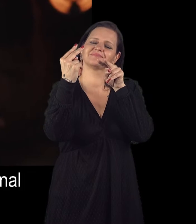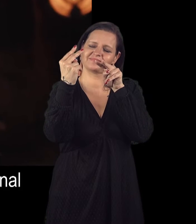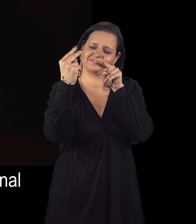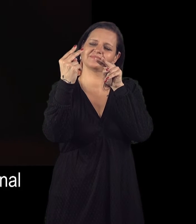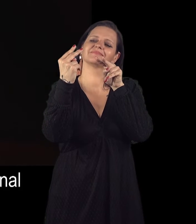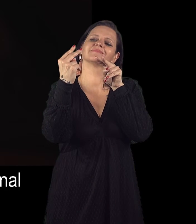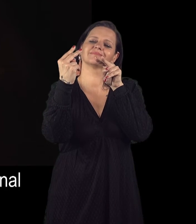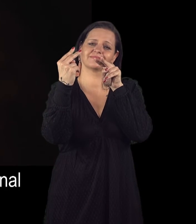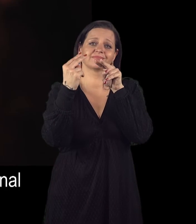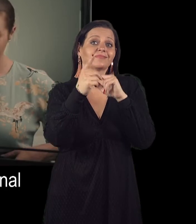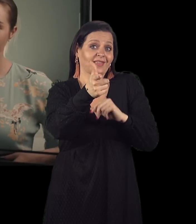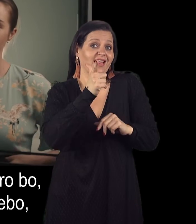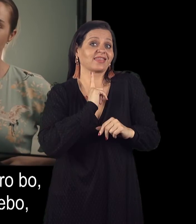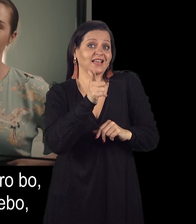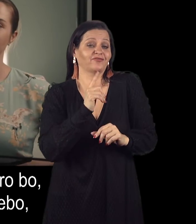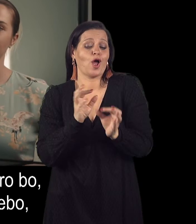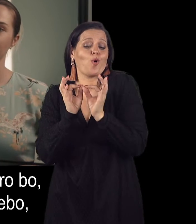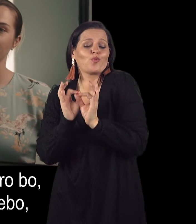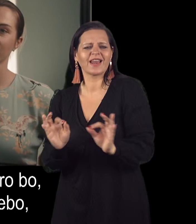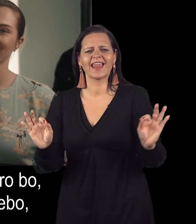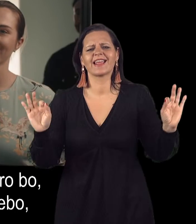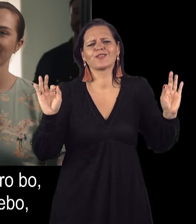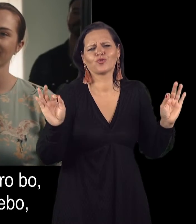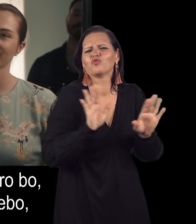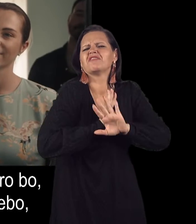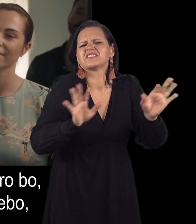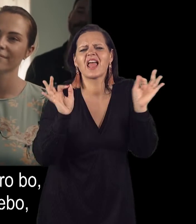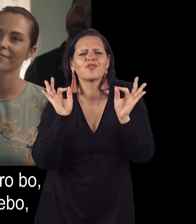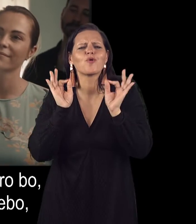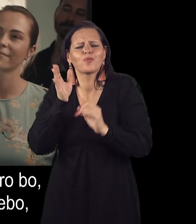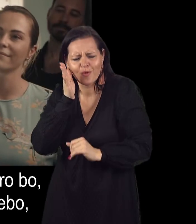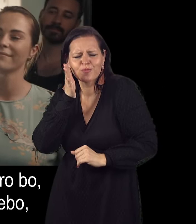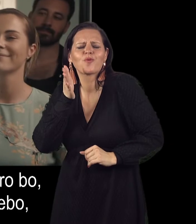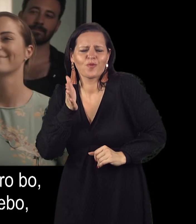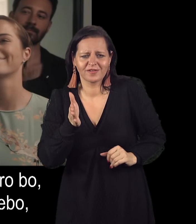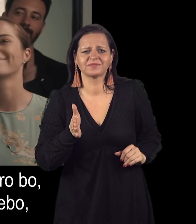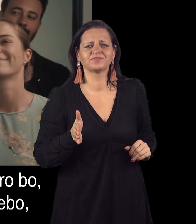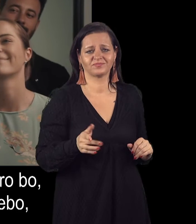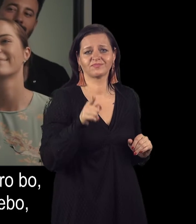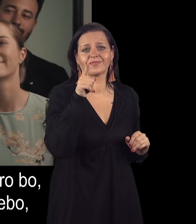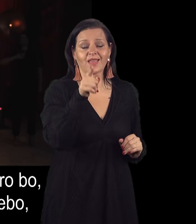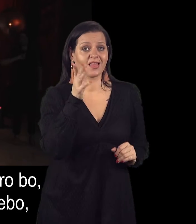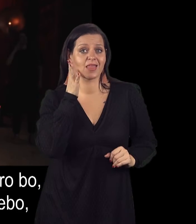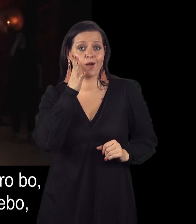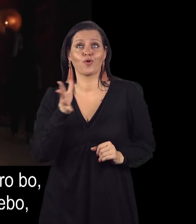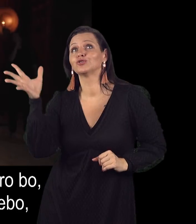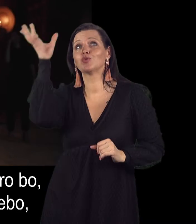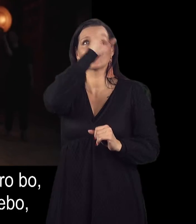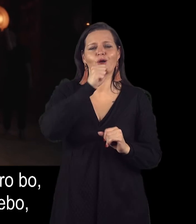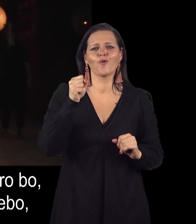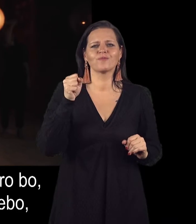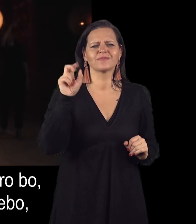pogledom takrat, da sva v redu in vse dobro bo, da